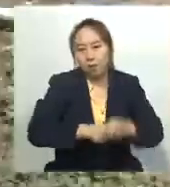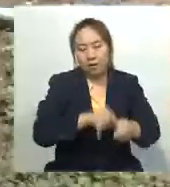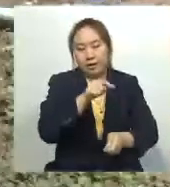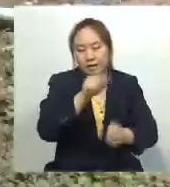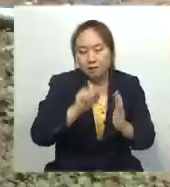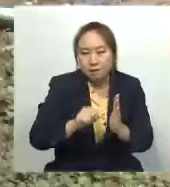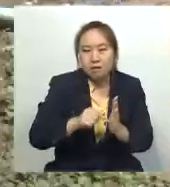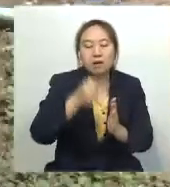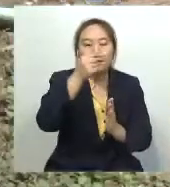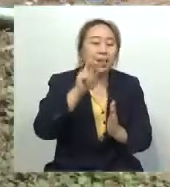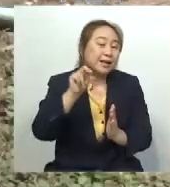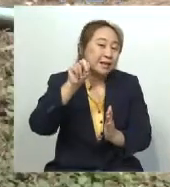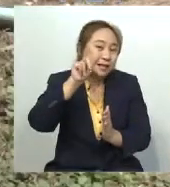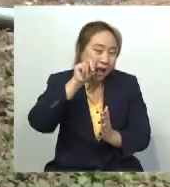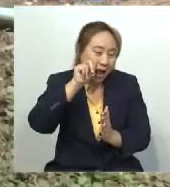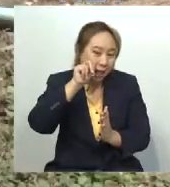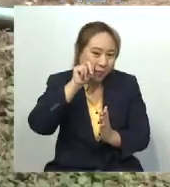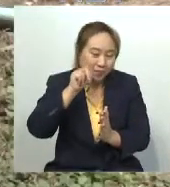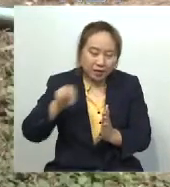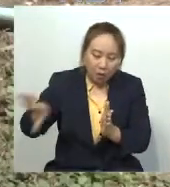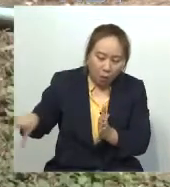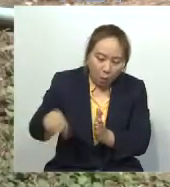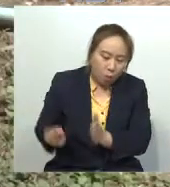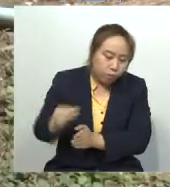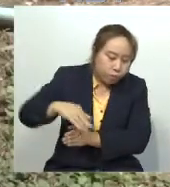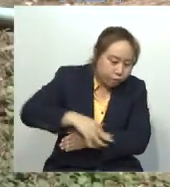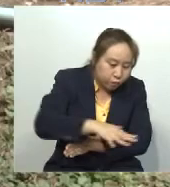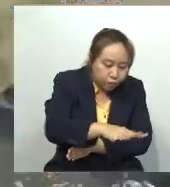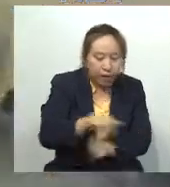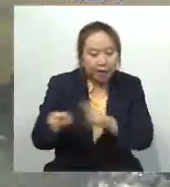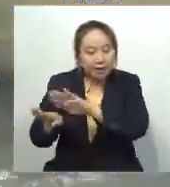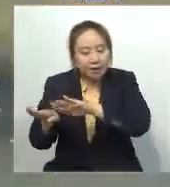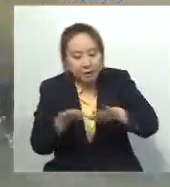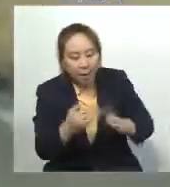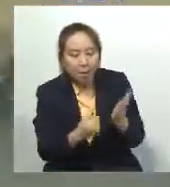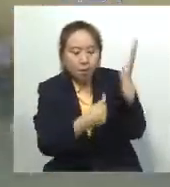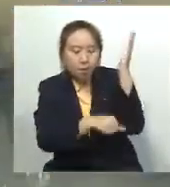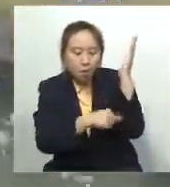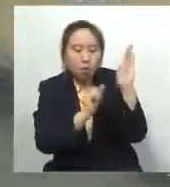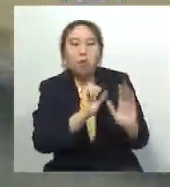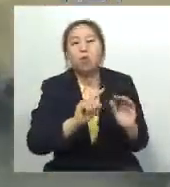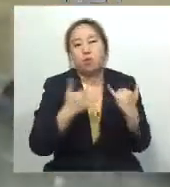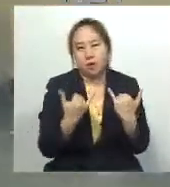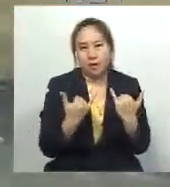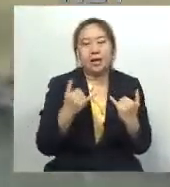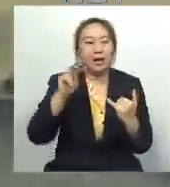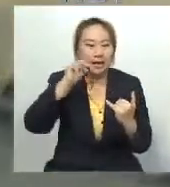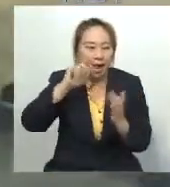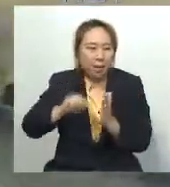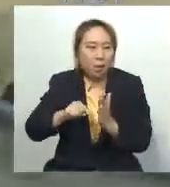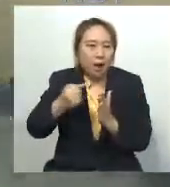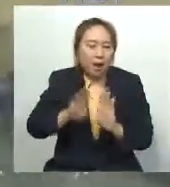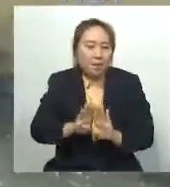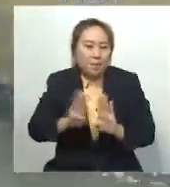เริ่มนำน้ำเข้าไปเตรียมสำหรับการเพาะปลูกการสูบน้ำในวันนี้นะครับเป็นการส่งน้ำวันแรก